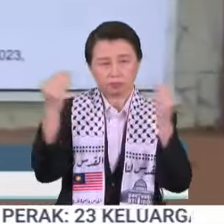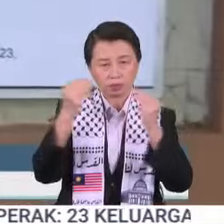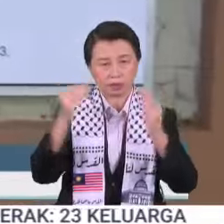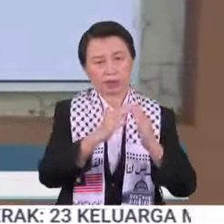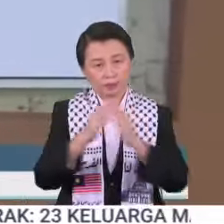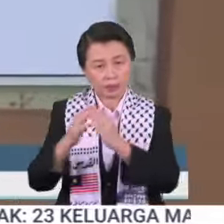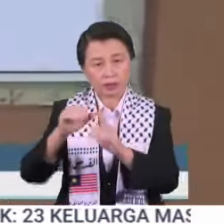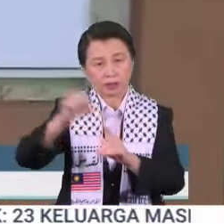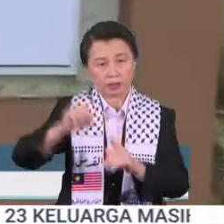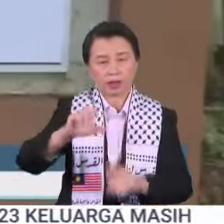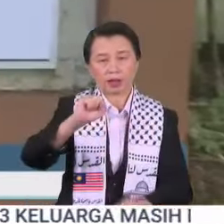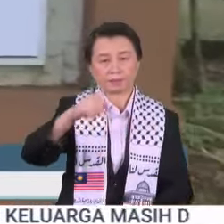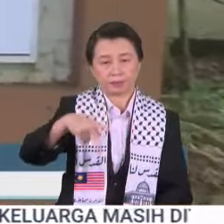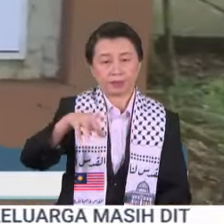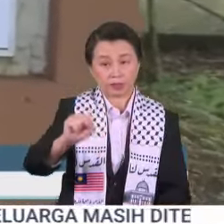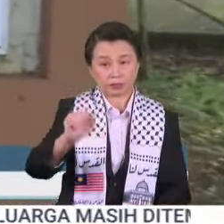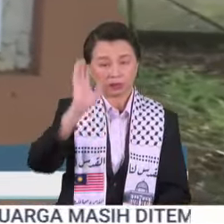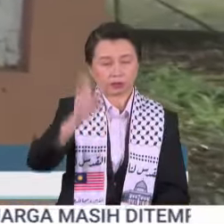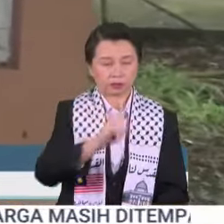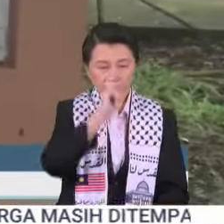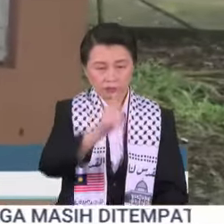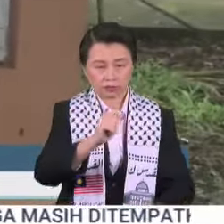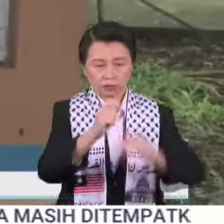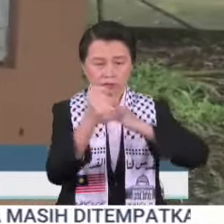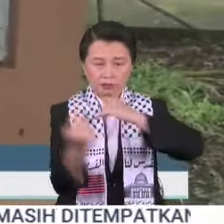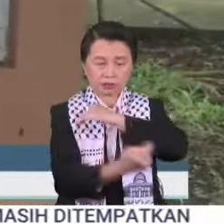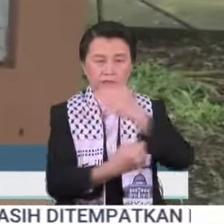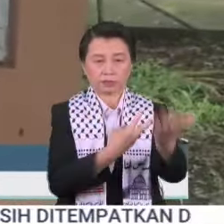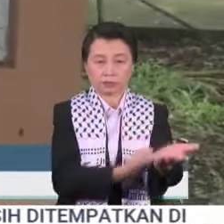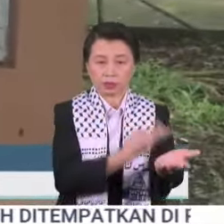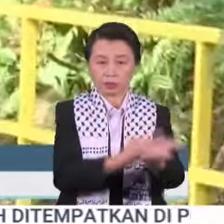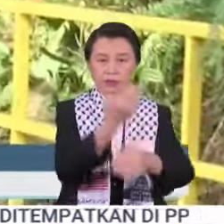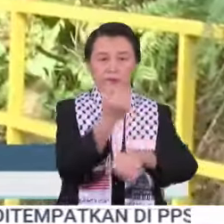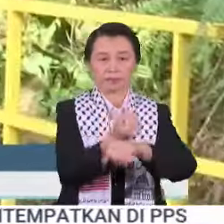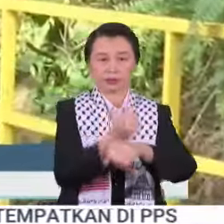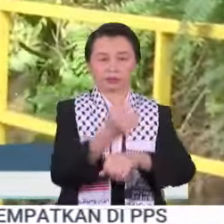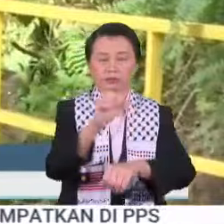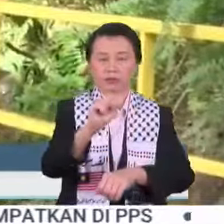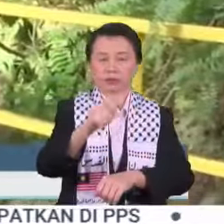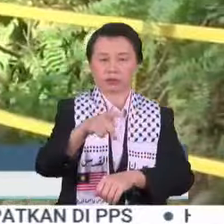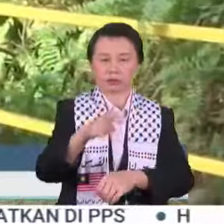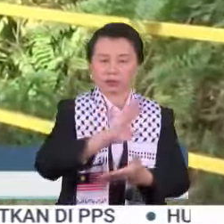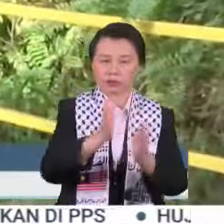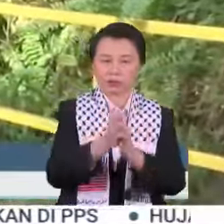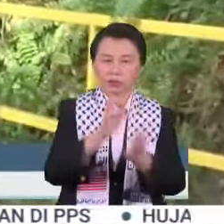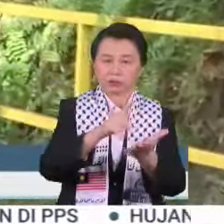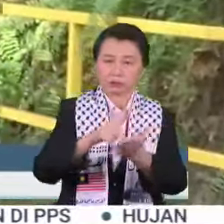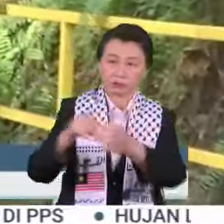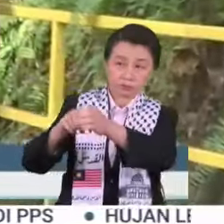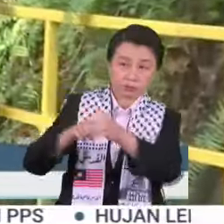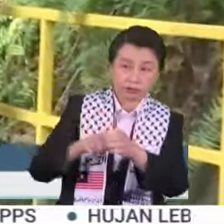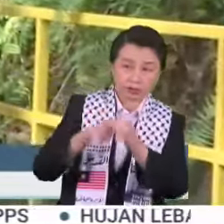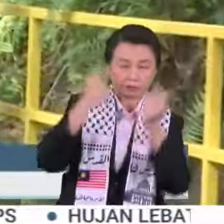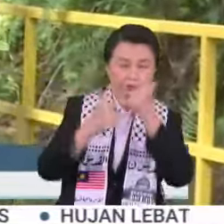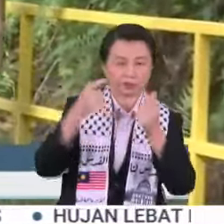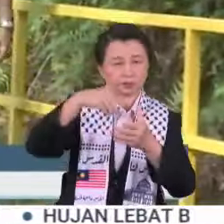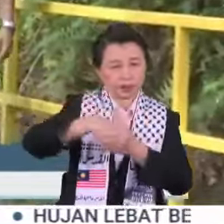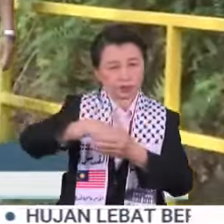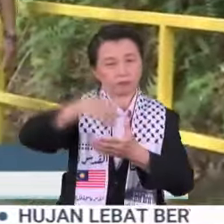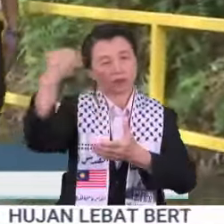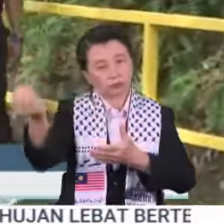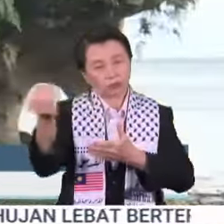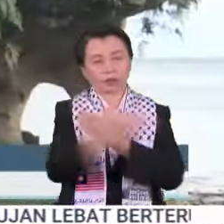Perbandaran Sandakan MPS akan memastikan Taman Warisan Batu Sapi menjadi salah satu pusat tarikan kepada pelancong dalam dan